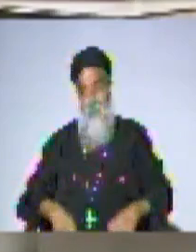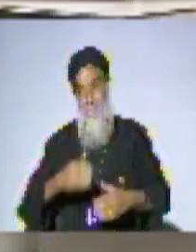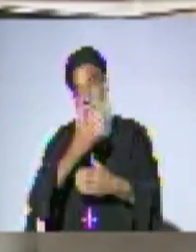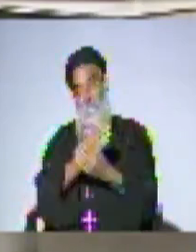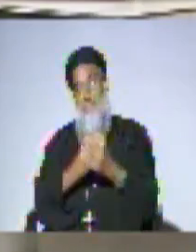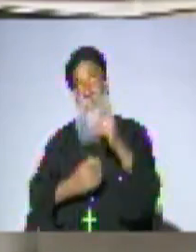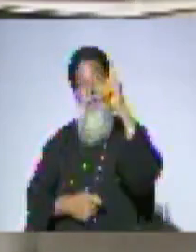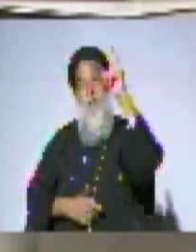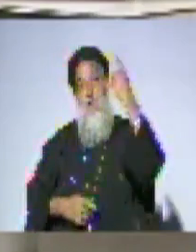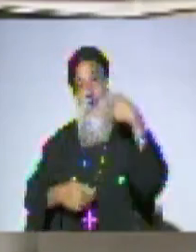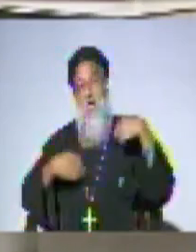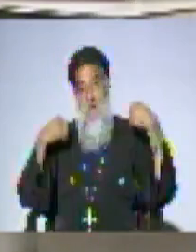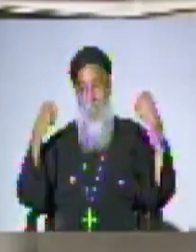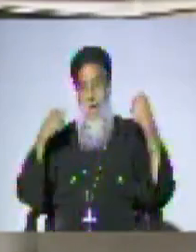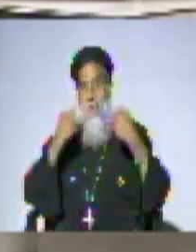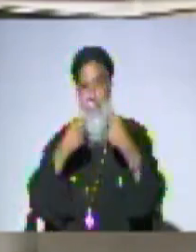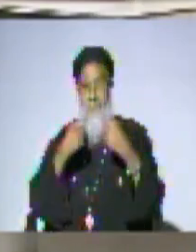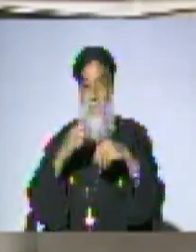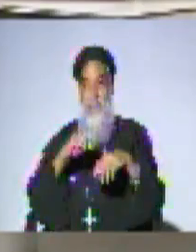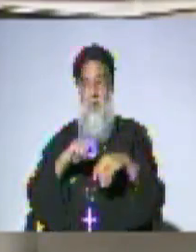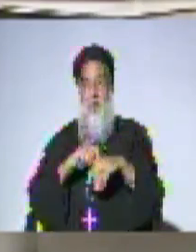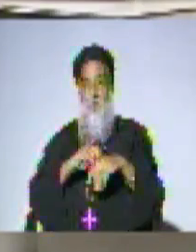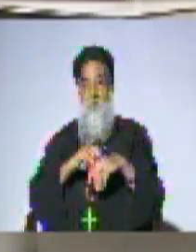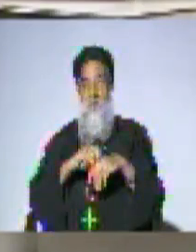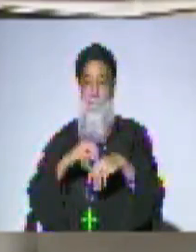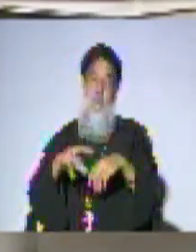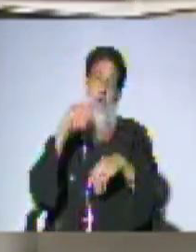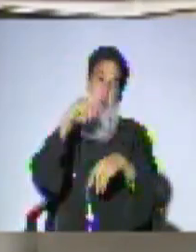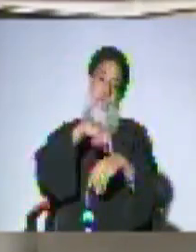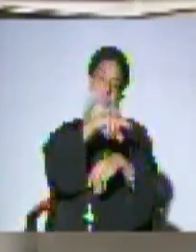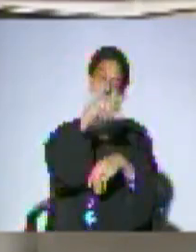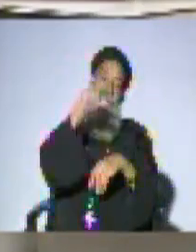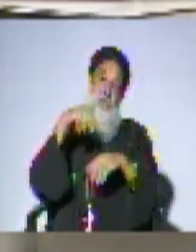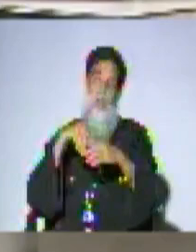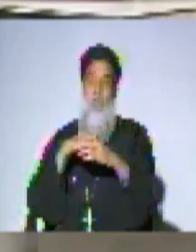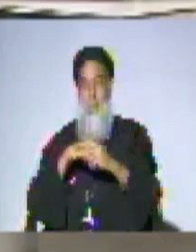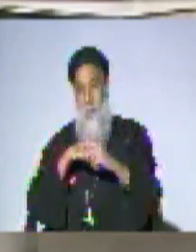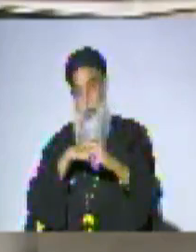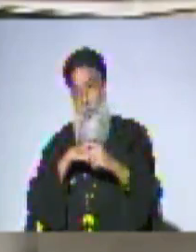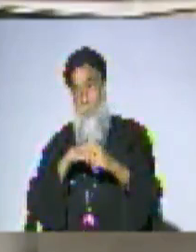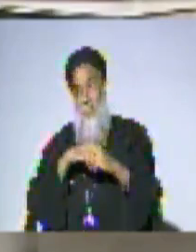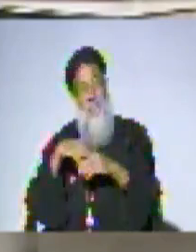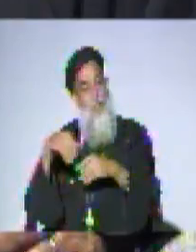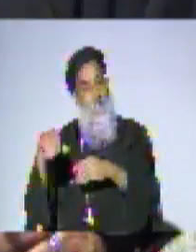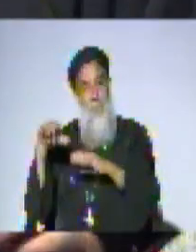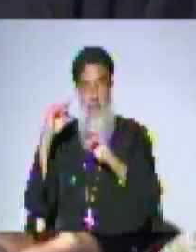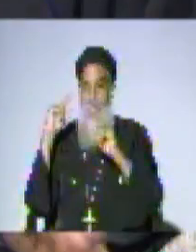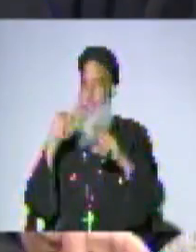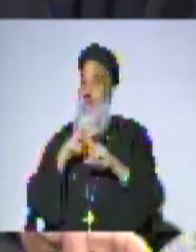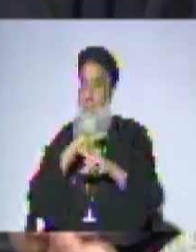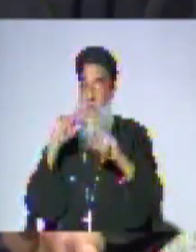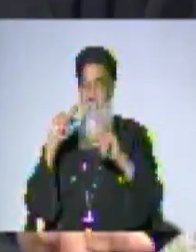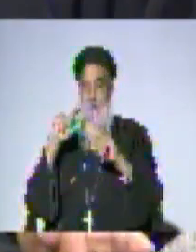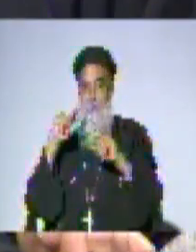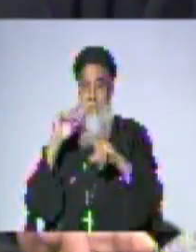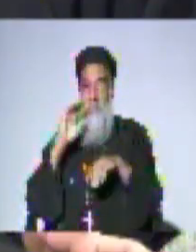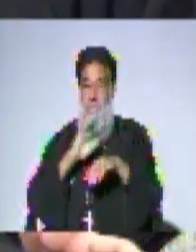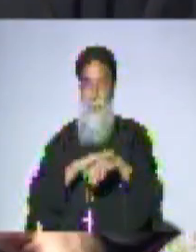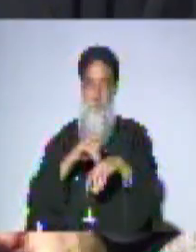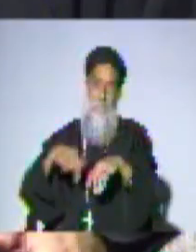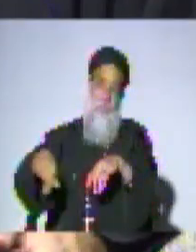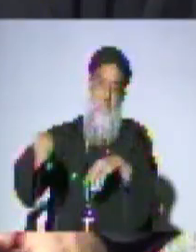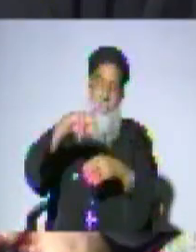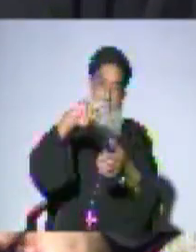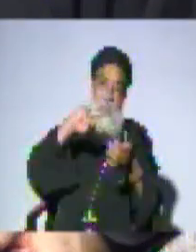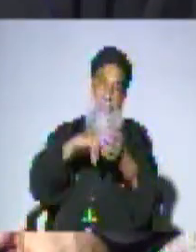الله الكلمه المتجسد المخلص. ولا تطرحني عن عبيدك كعبد